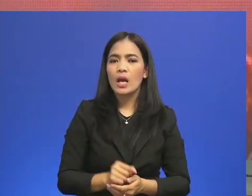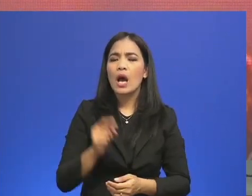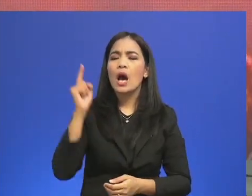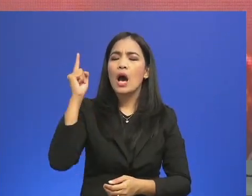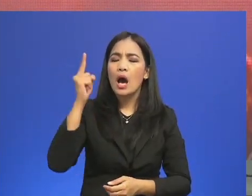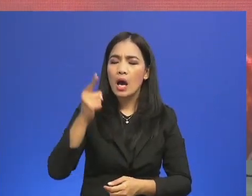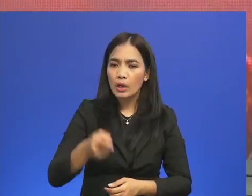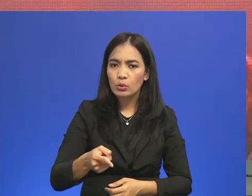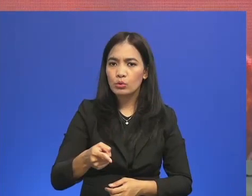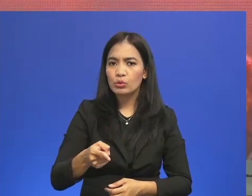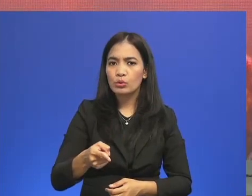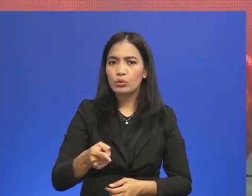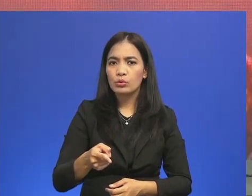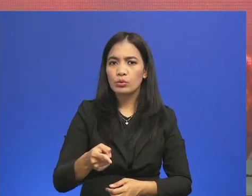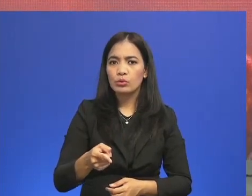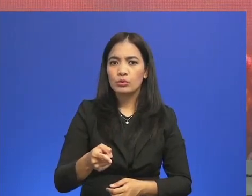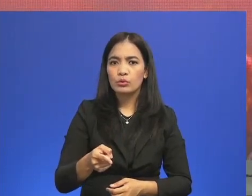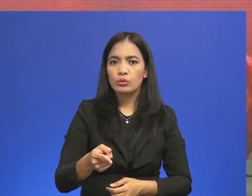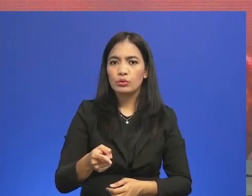harus